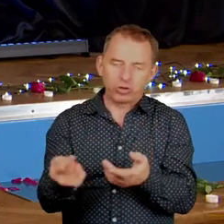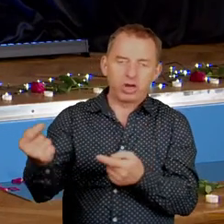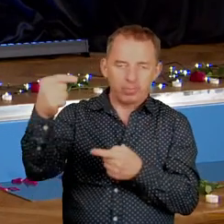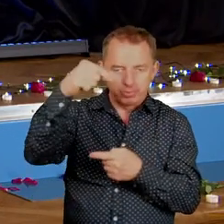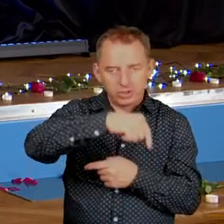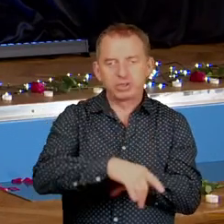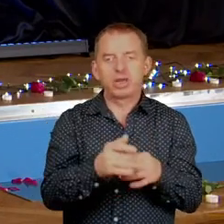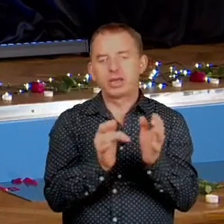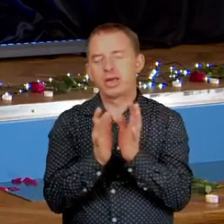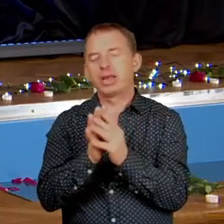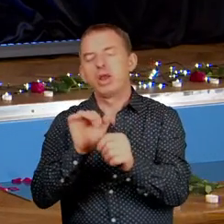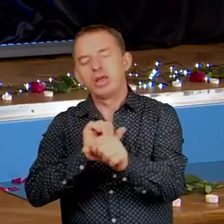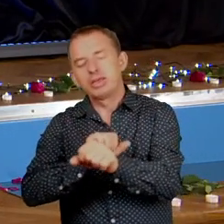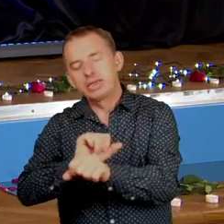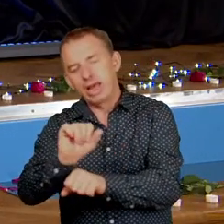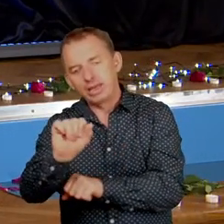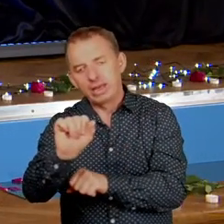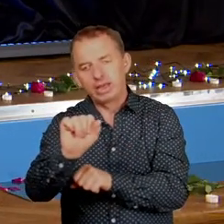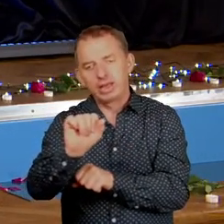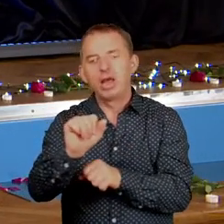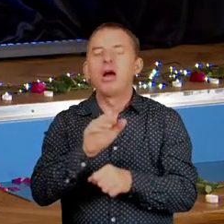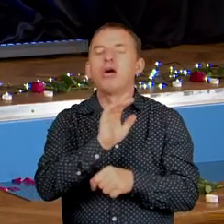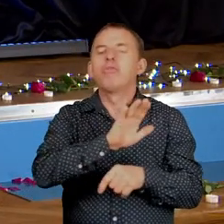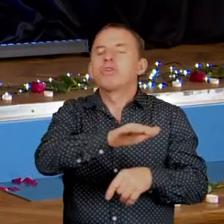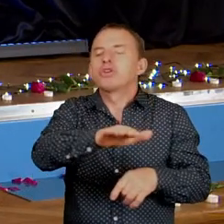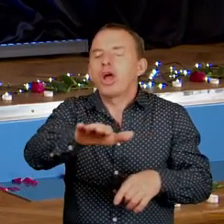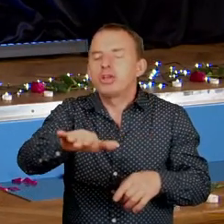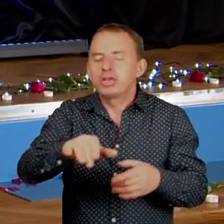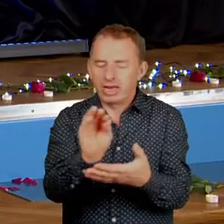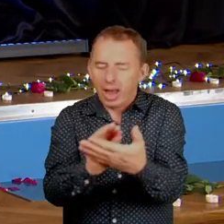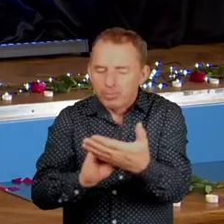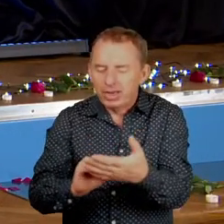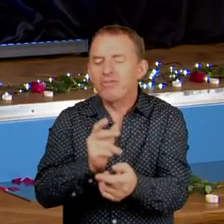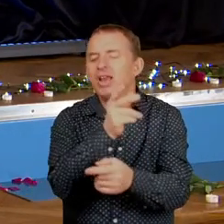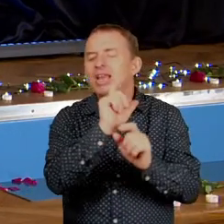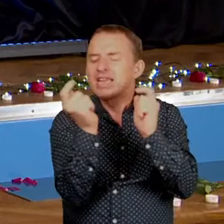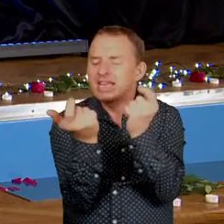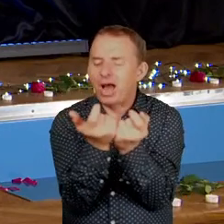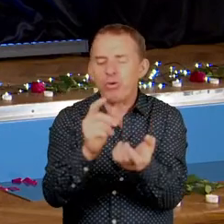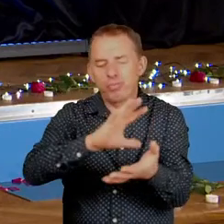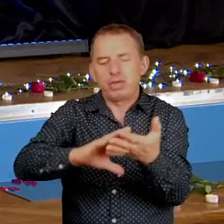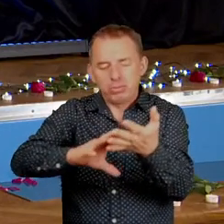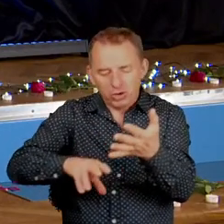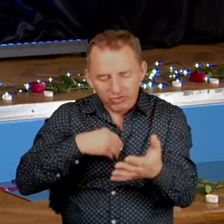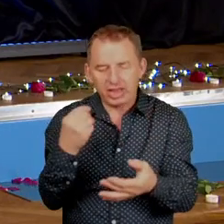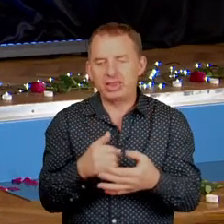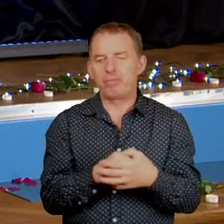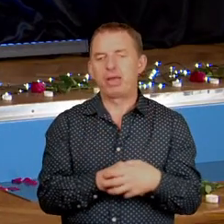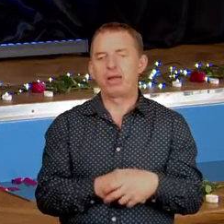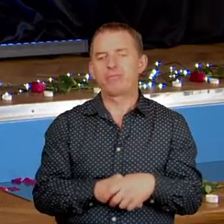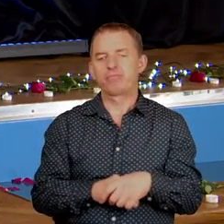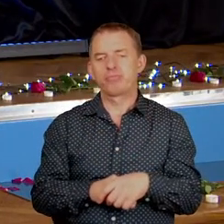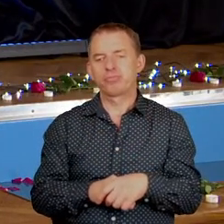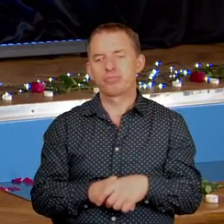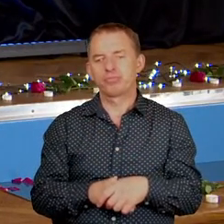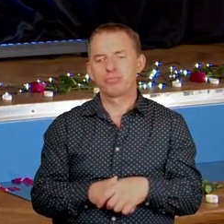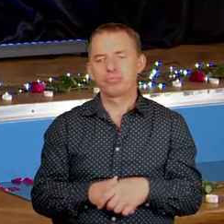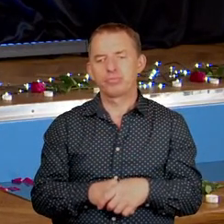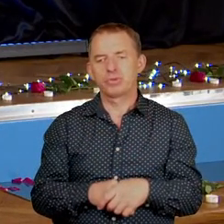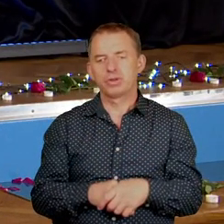Chrystusa jest wszędzie w całej Biblii. One of the first references to the coming of Christ is from